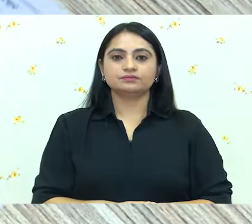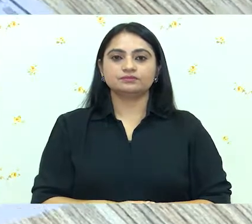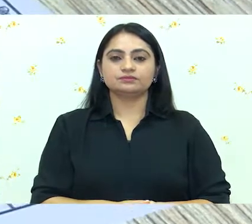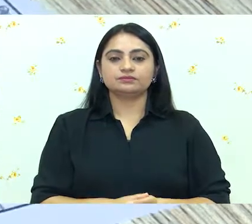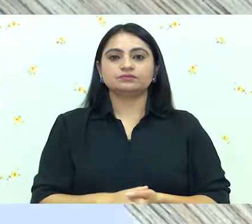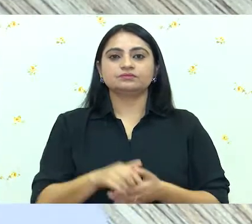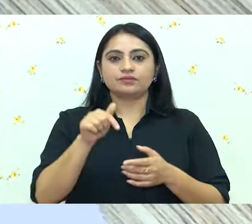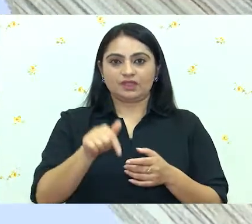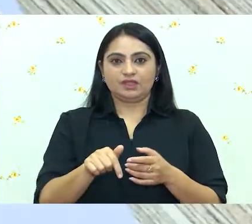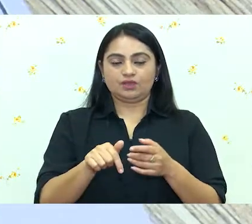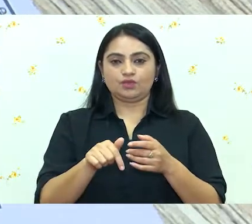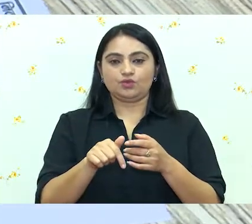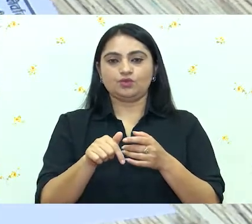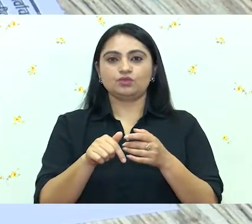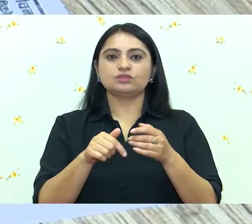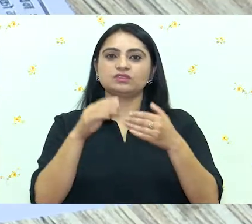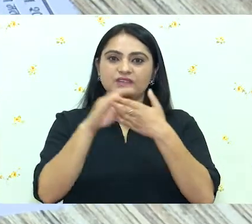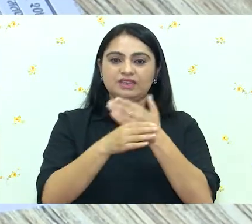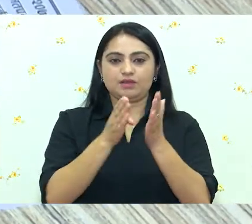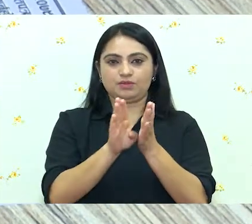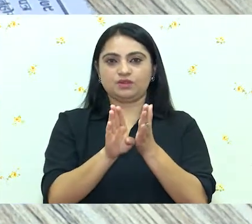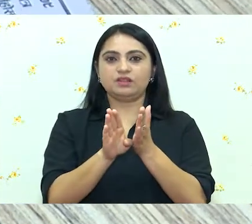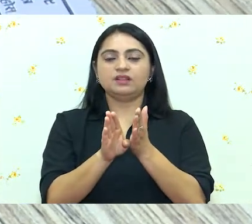यो चिन्ह यहाँ छ, यो मैले यसरी यहाँसम्म ल्याएँ